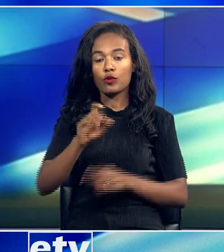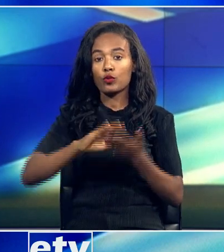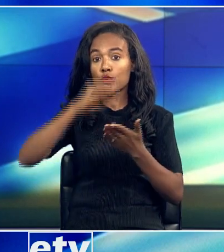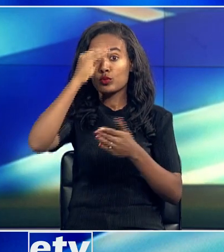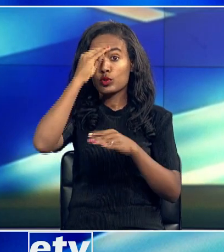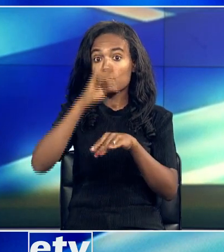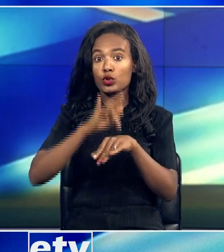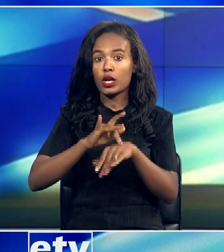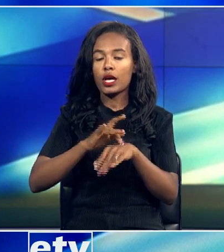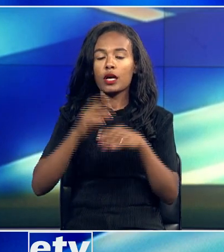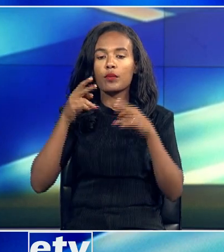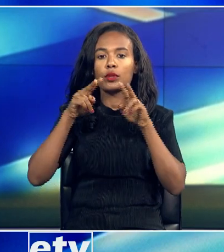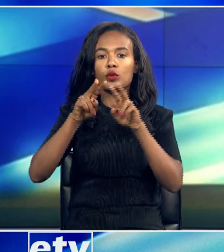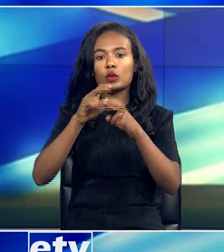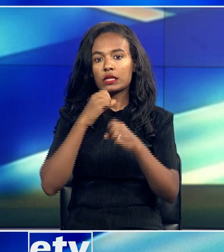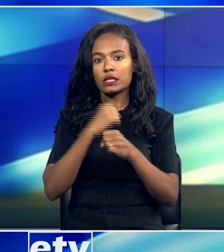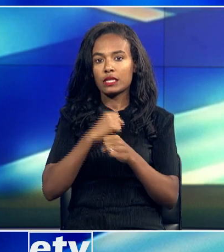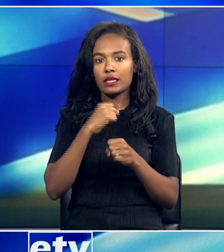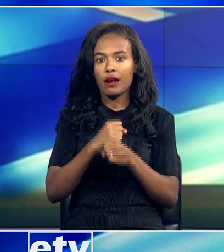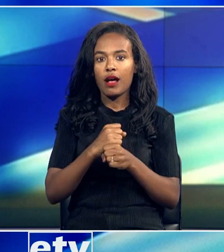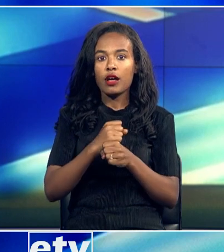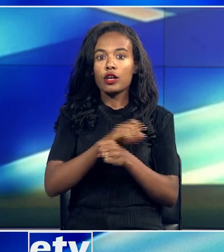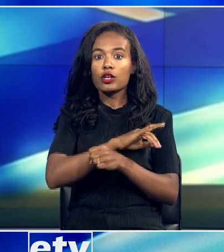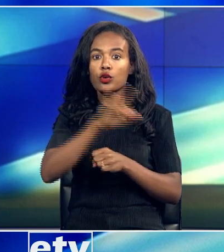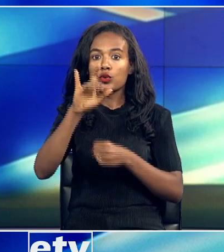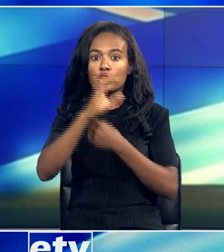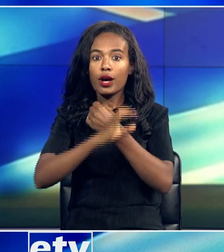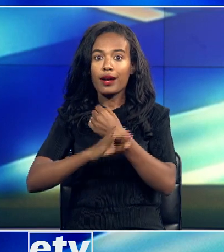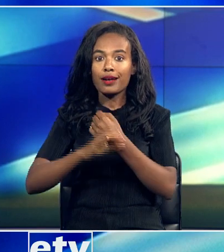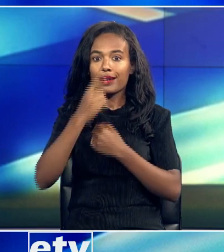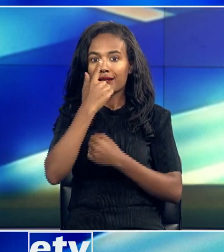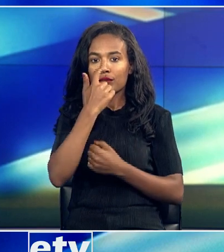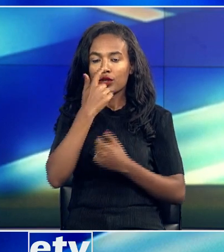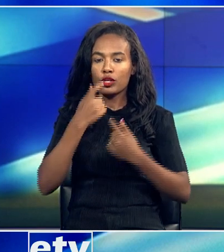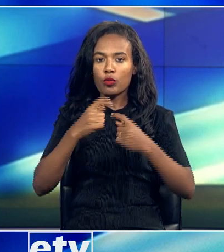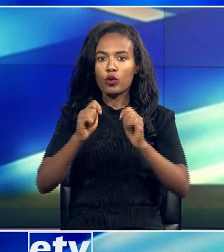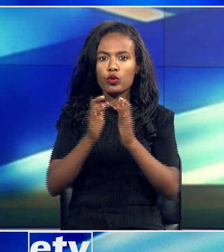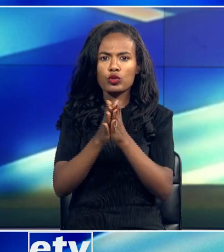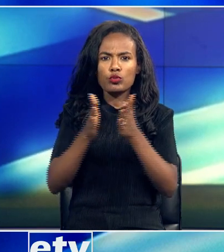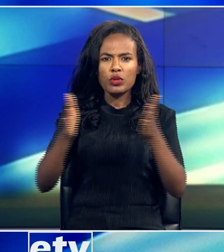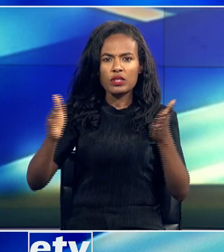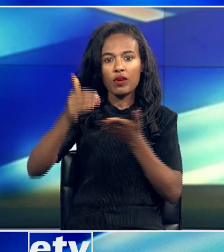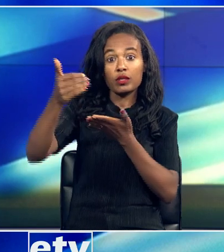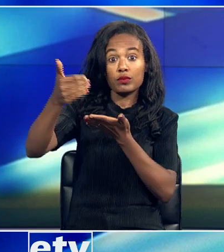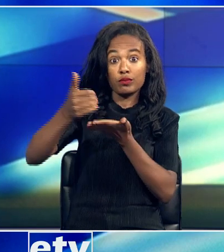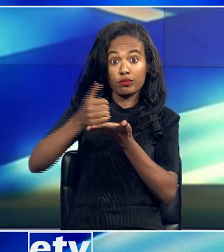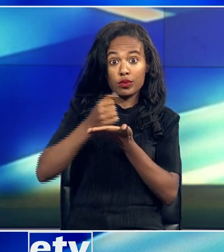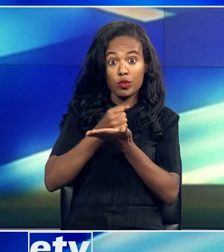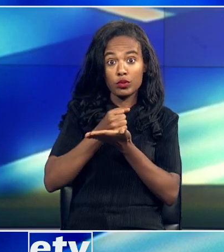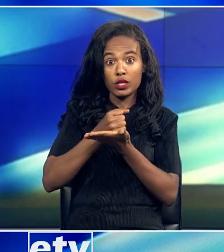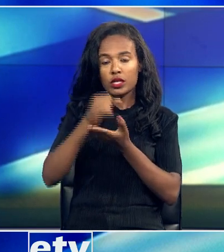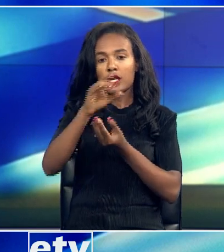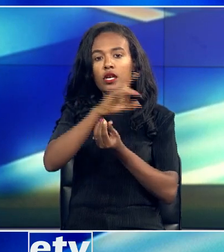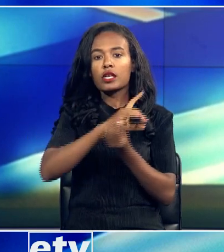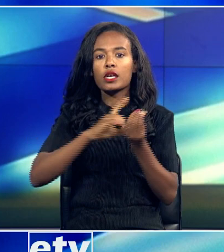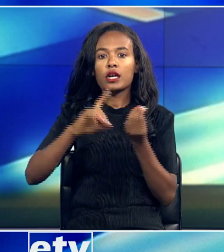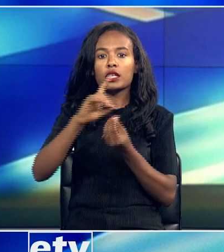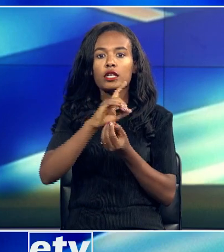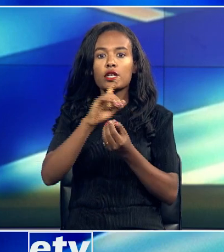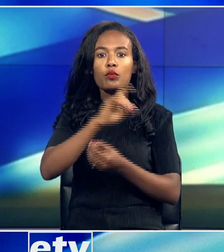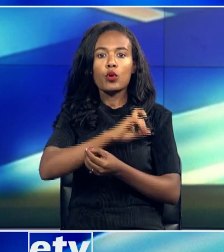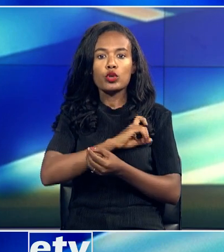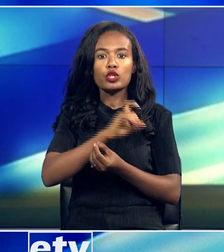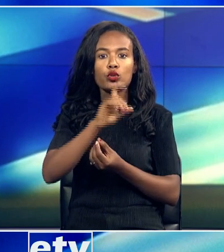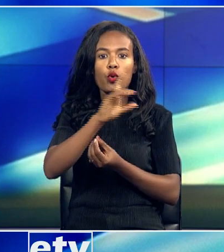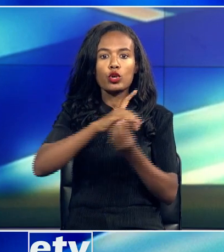ላይ በትኩረት እንዲሰራ፣ የውጭ ሀገር ልምድና ምርጥ ተሞክሮችን በስፋት በመቅሰም የክልል ፖሊስ ኮሌጆችን